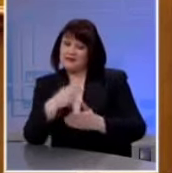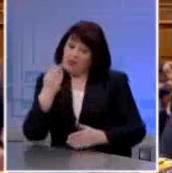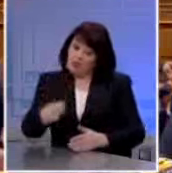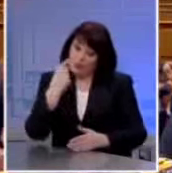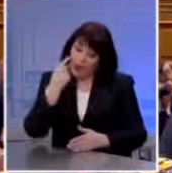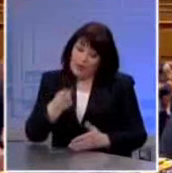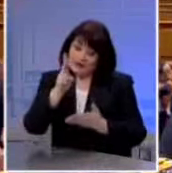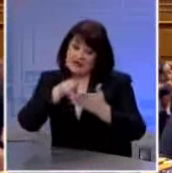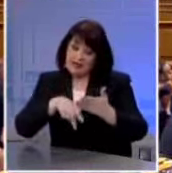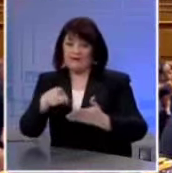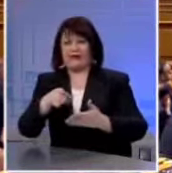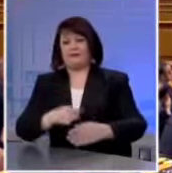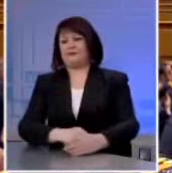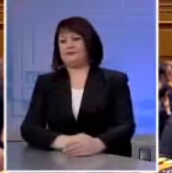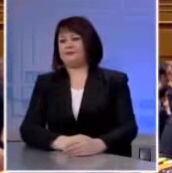πρακτικά.